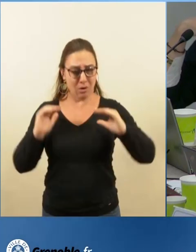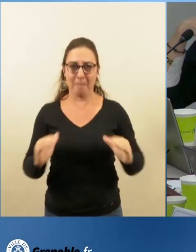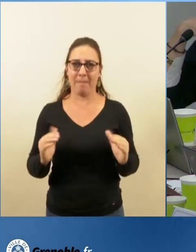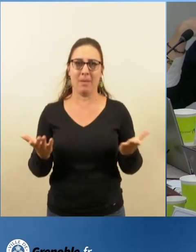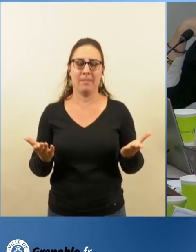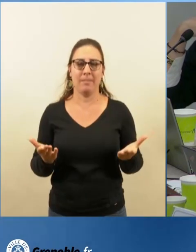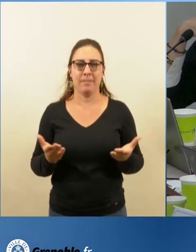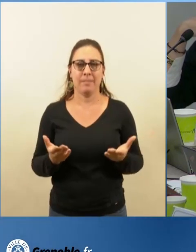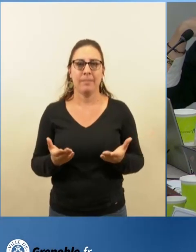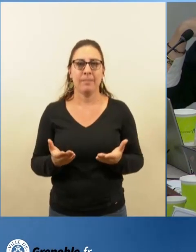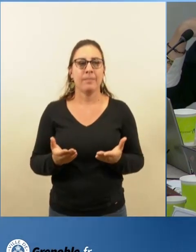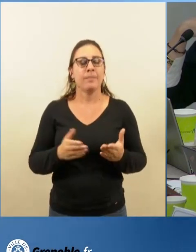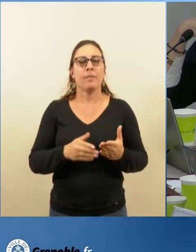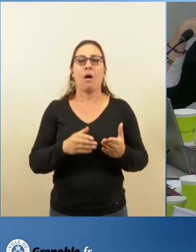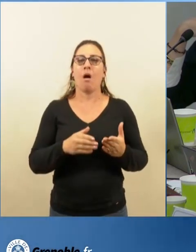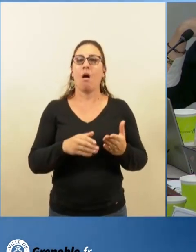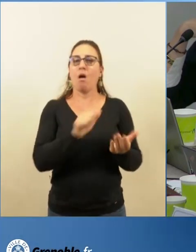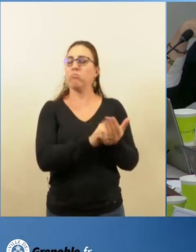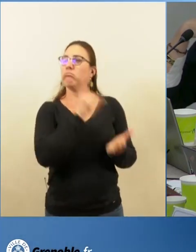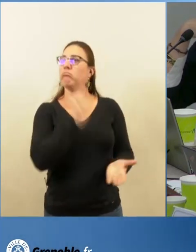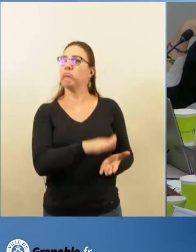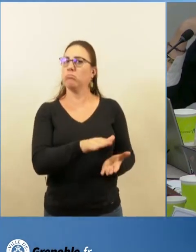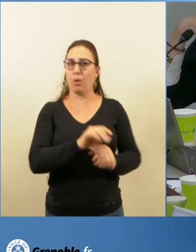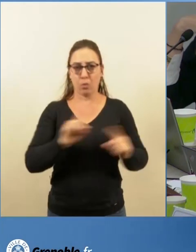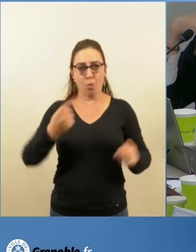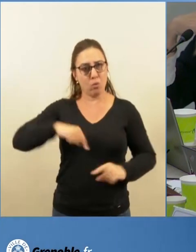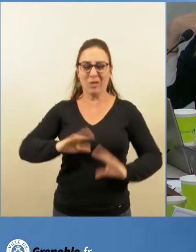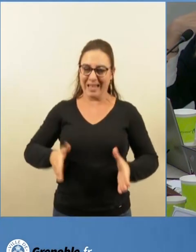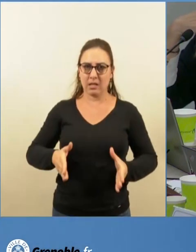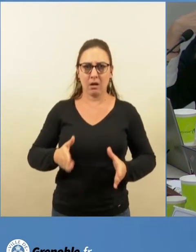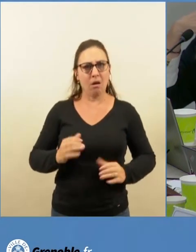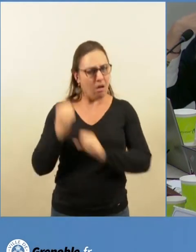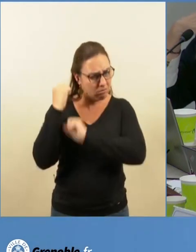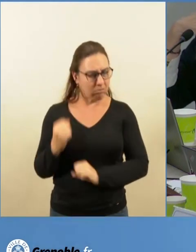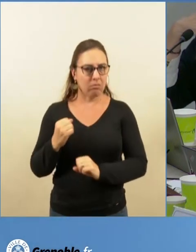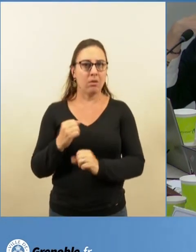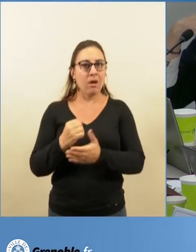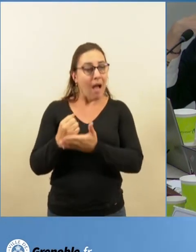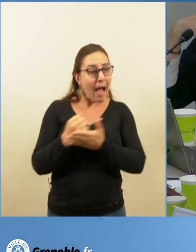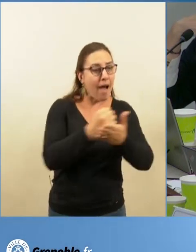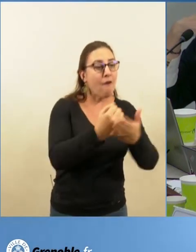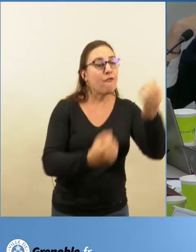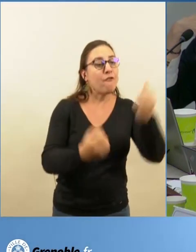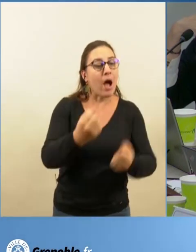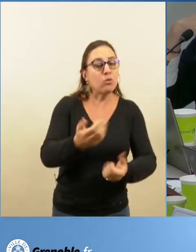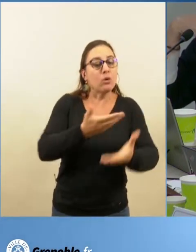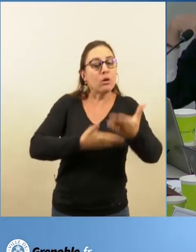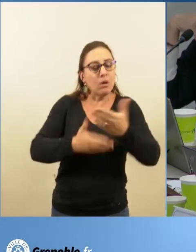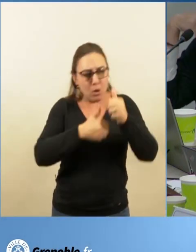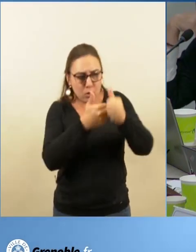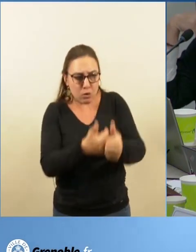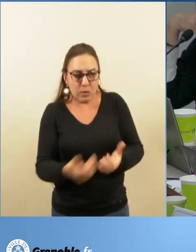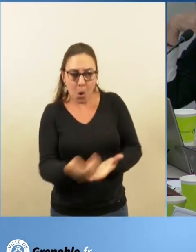abandonner ses habitants et ses habitants nous avons fait le choix et nous l'assumons d'accompagner le changement de véhicule sous conditions de ressources